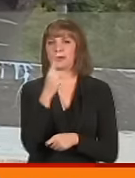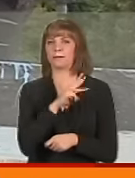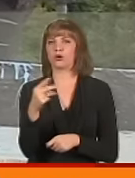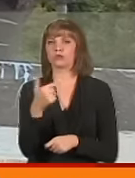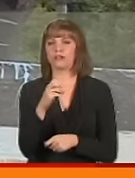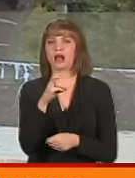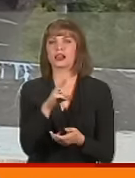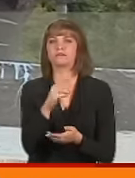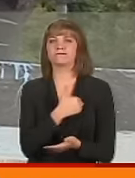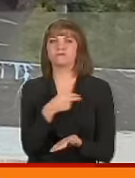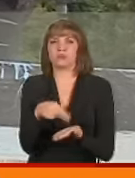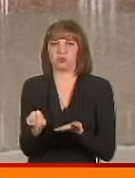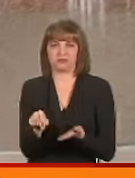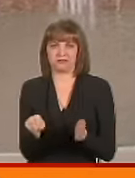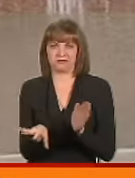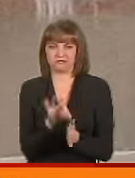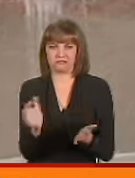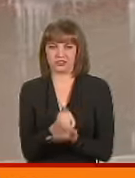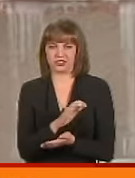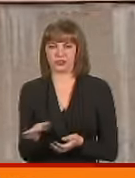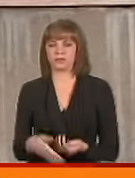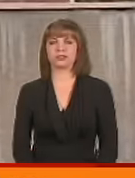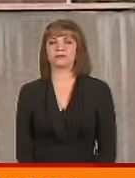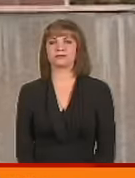1 000 000 гривень, та покупців так і не знайшлося.